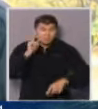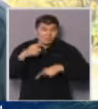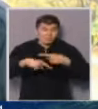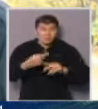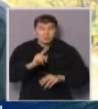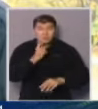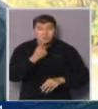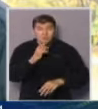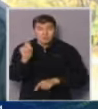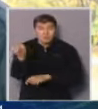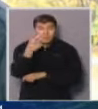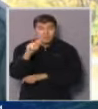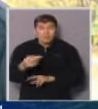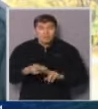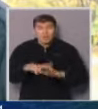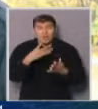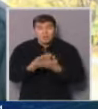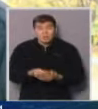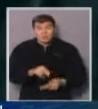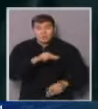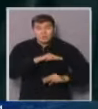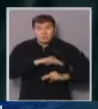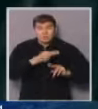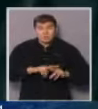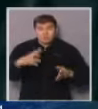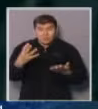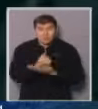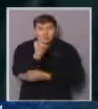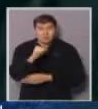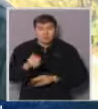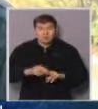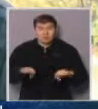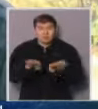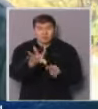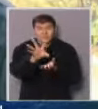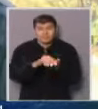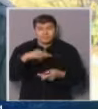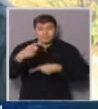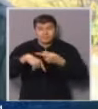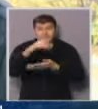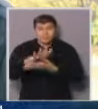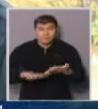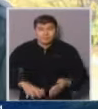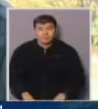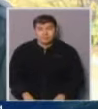трудностях во время войны. Его боевые и трудовые подвиги, его достижения являются примером для последующих